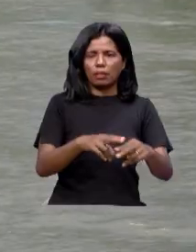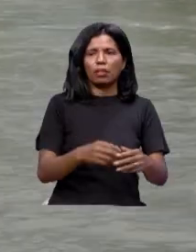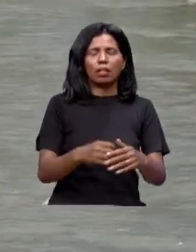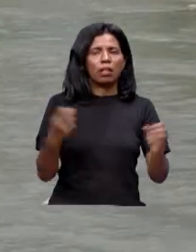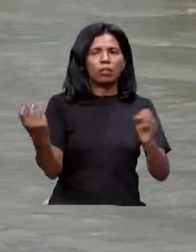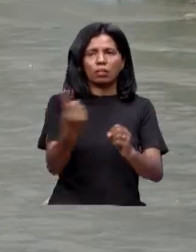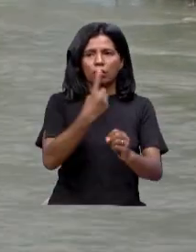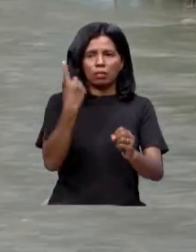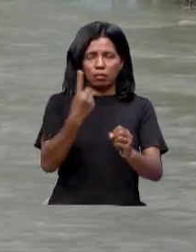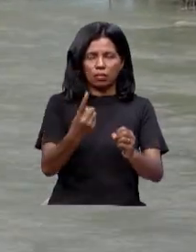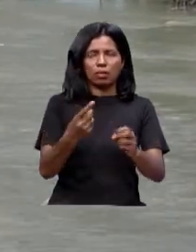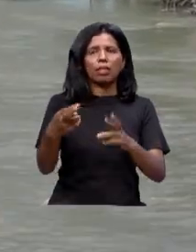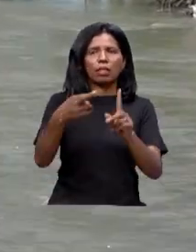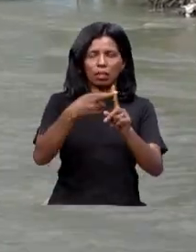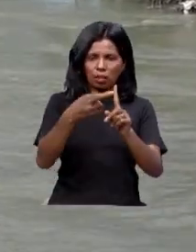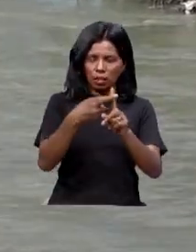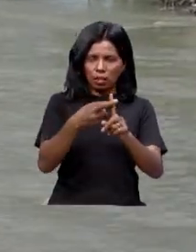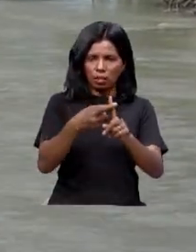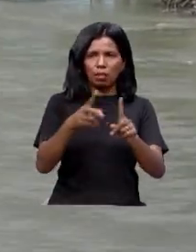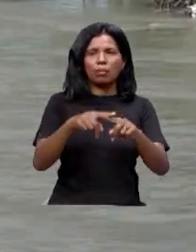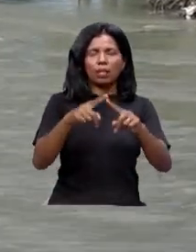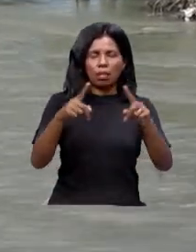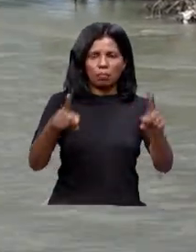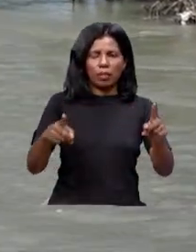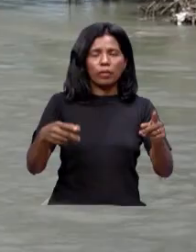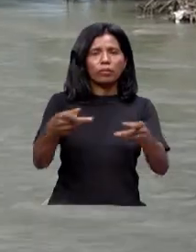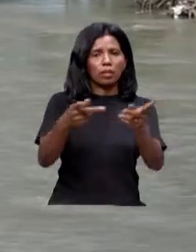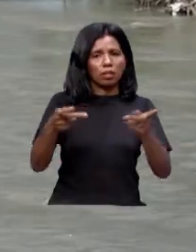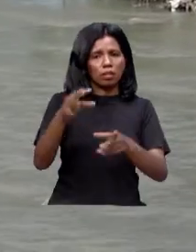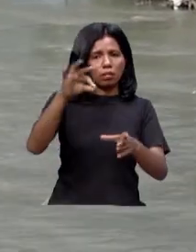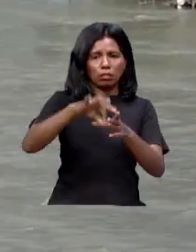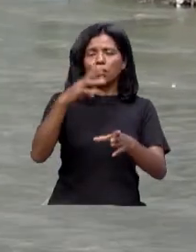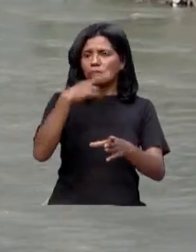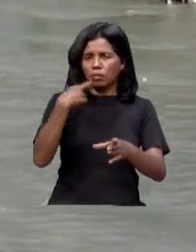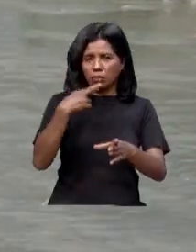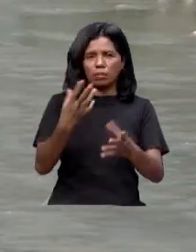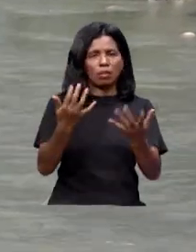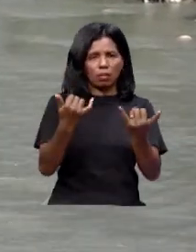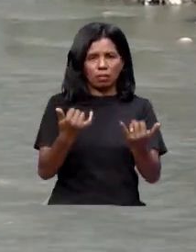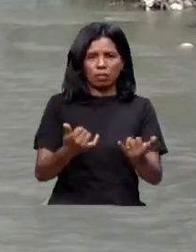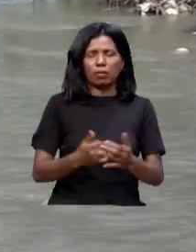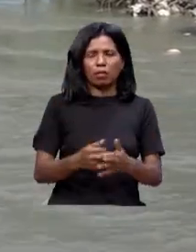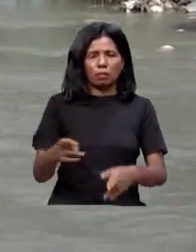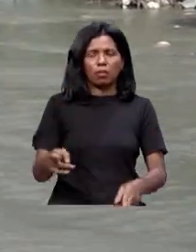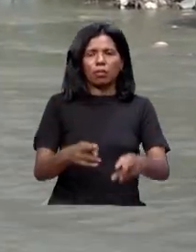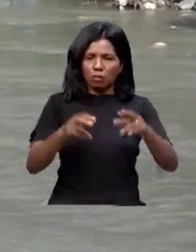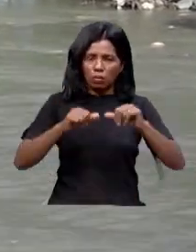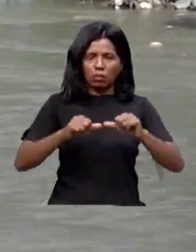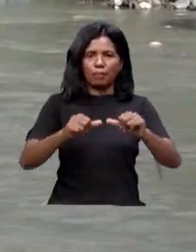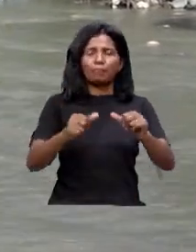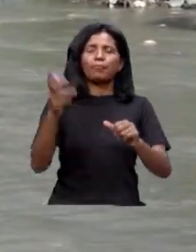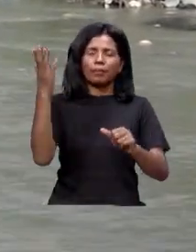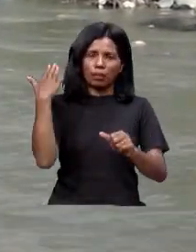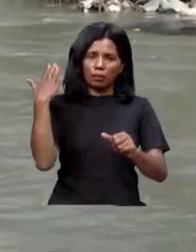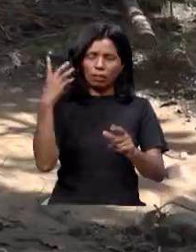dit a rate mai ve hona tar sira mos ne ve mak a agora dauk mota lao helan. Uluk